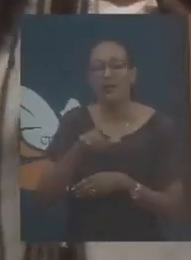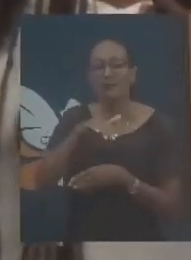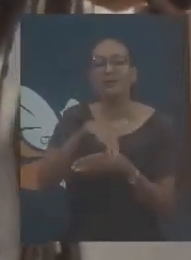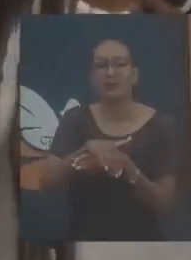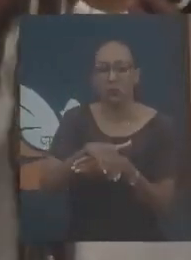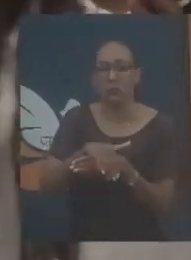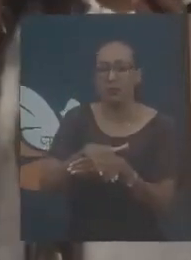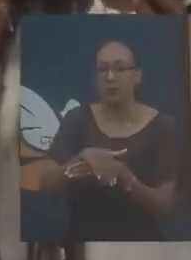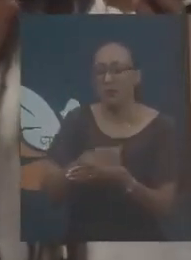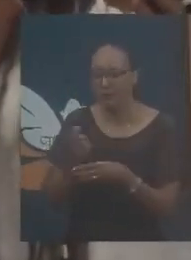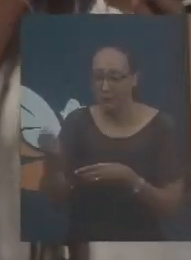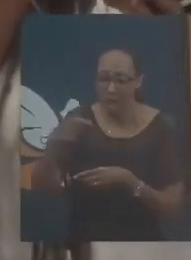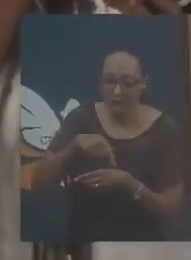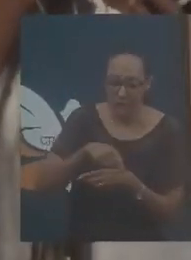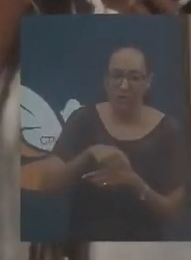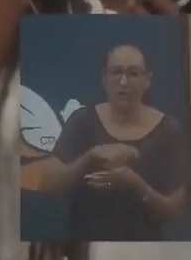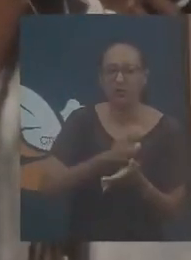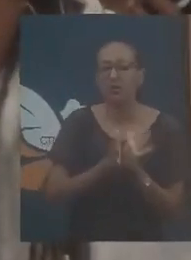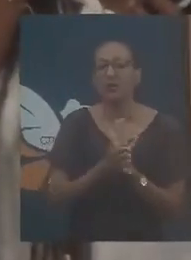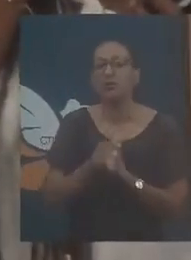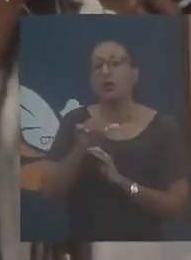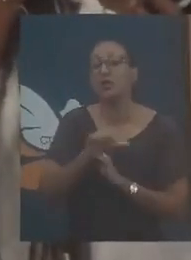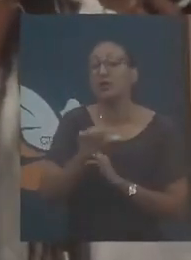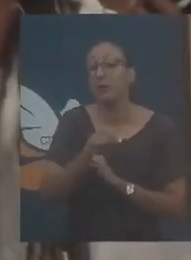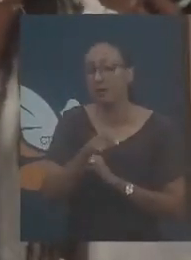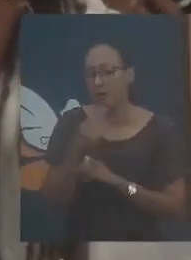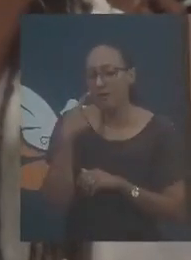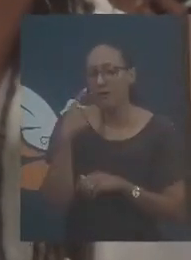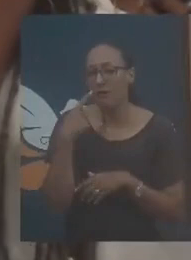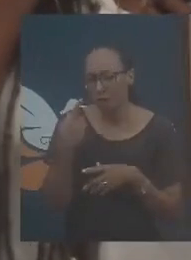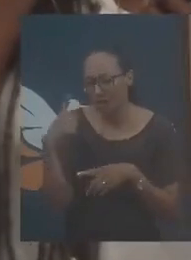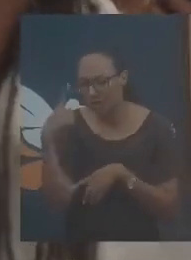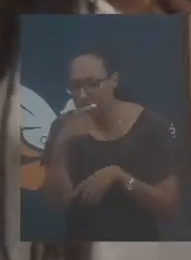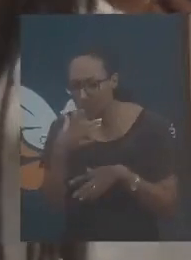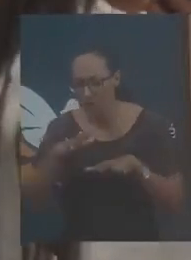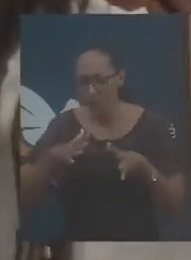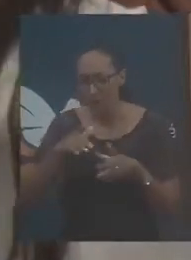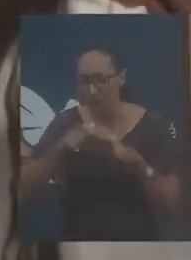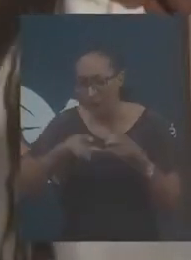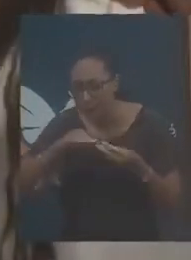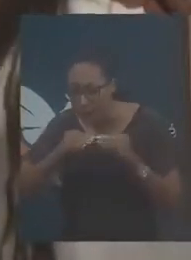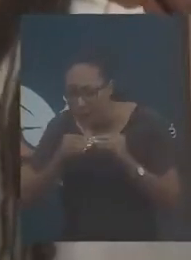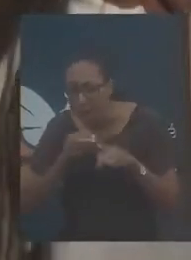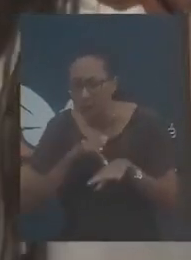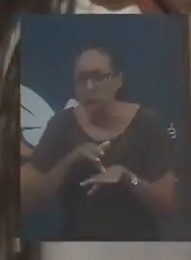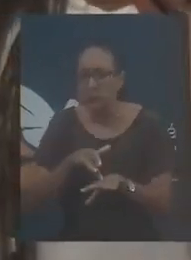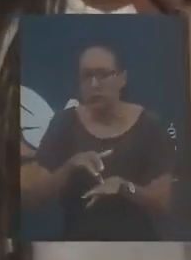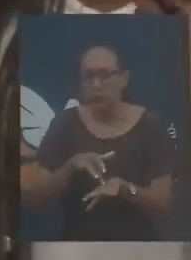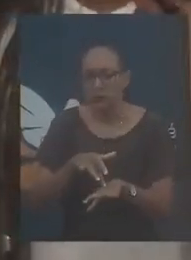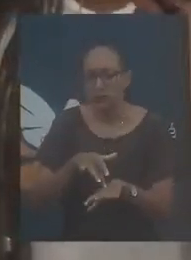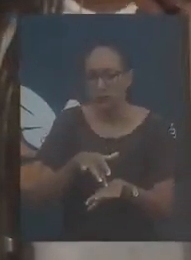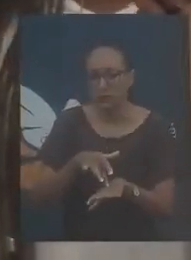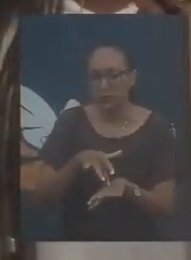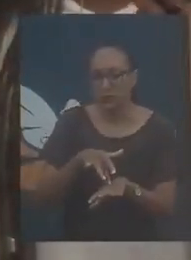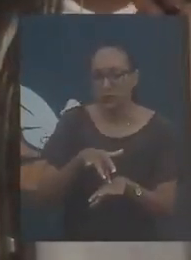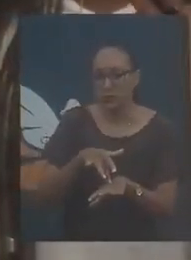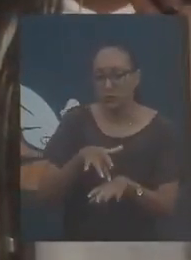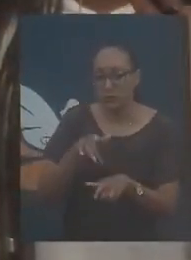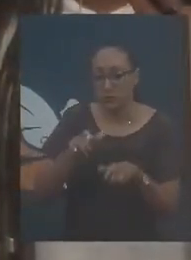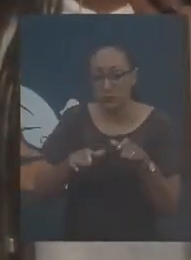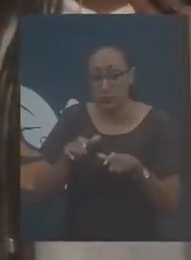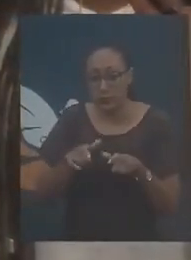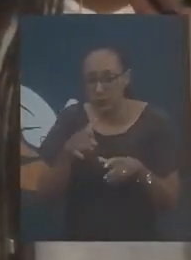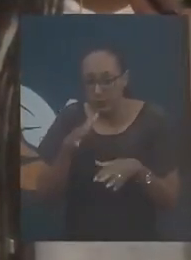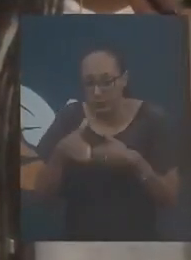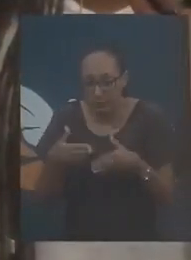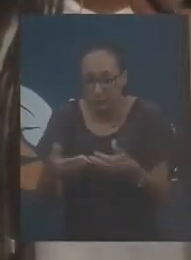pour que vous puissiez voir la difficulté et pour voir comment les gens sont en problème, comment les gens ne peuvent plus arriver.